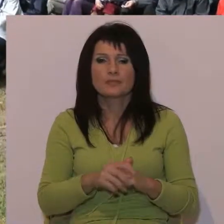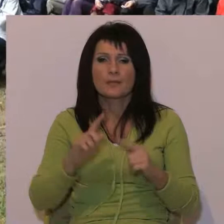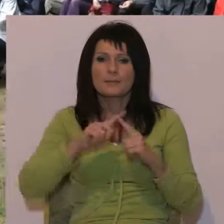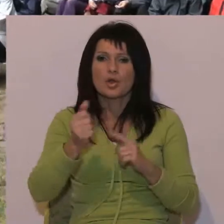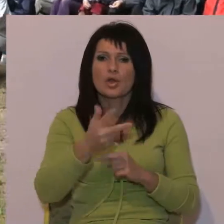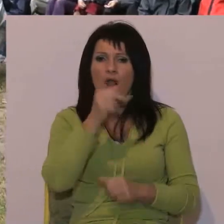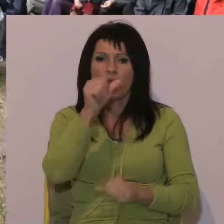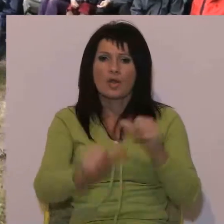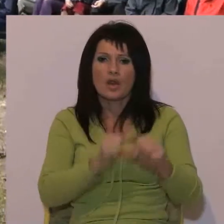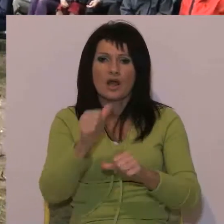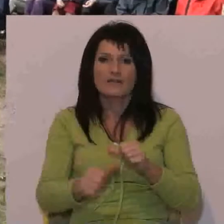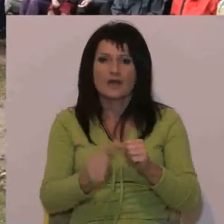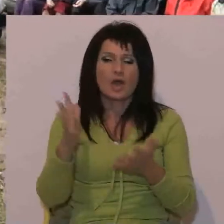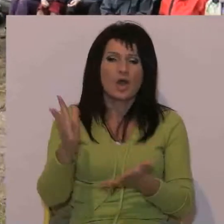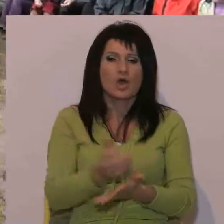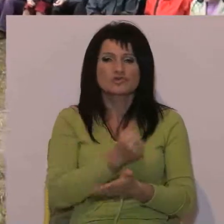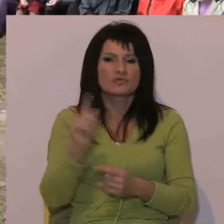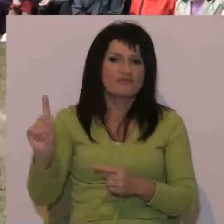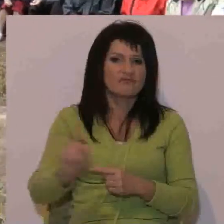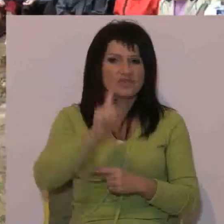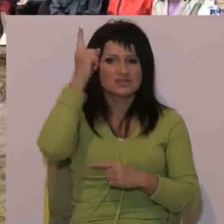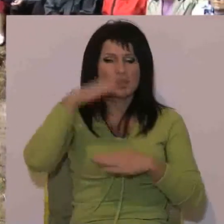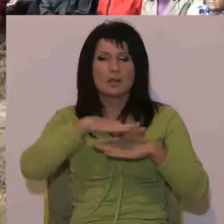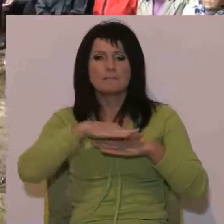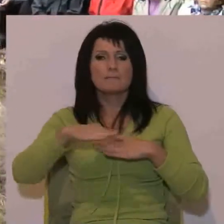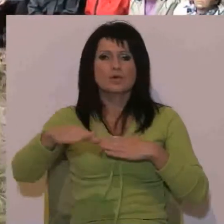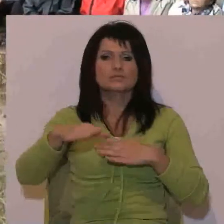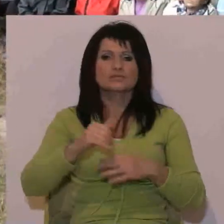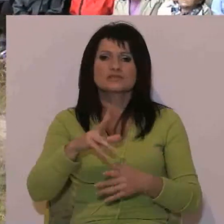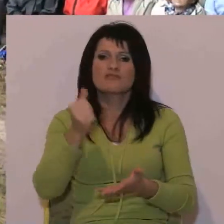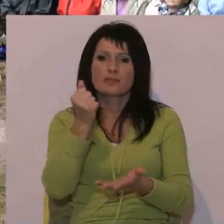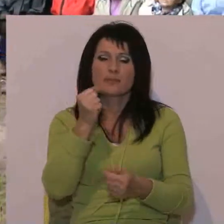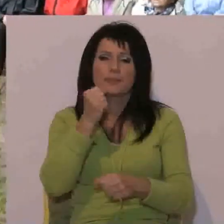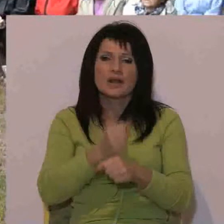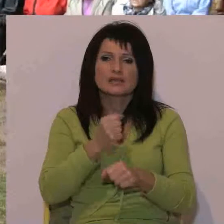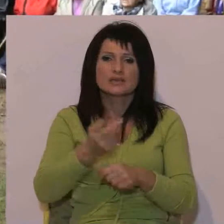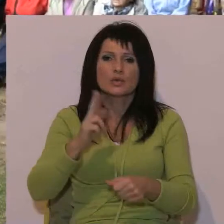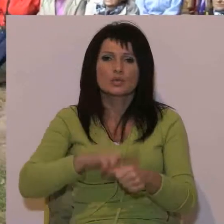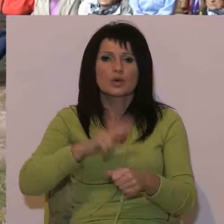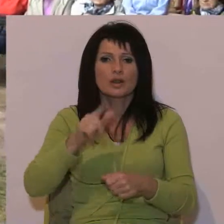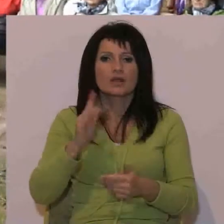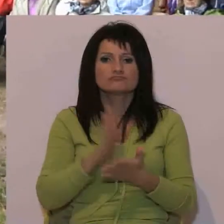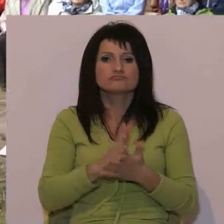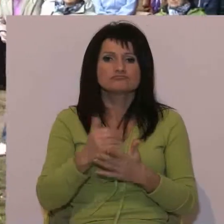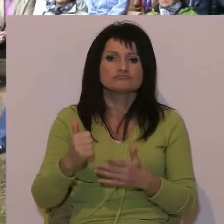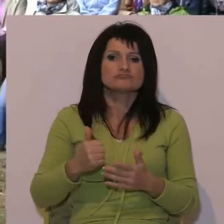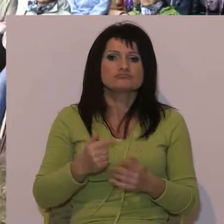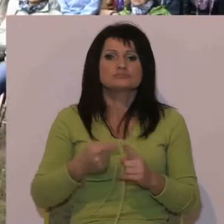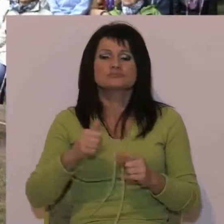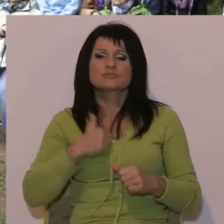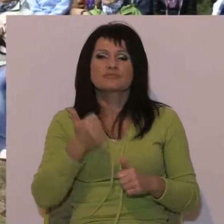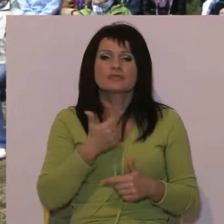kilku latach osiągnął wysoką pozycję w pracy, której podjął się przed kilku latami.